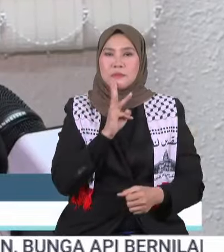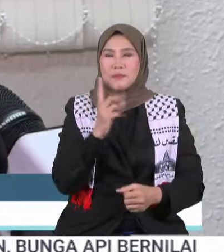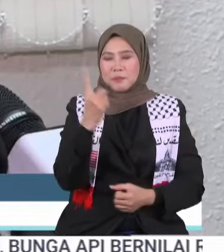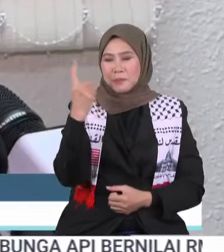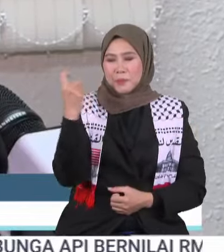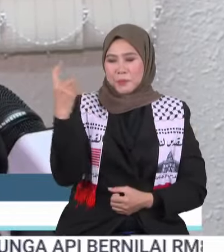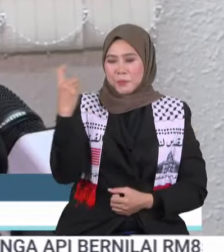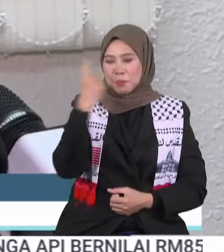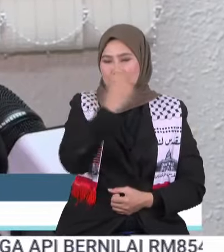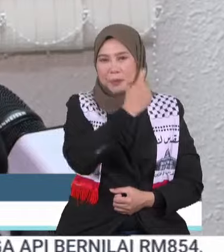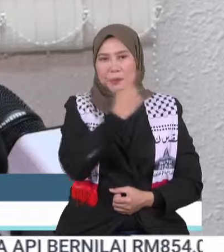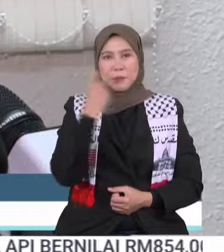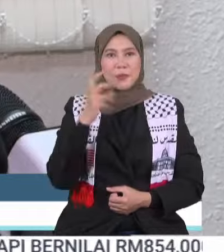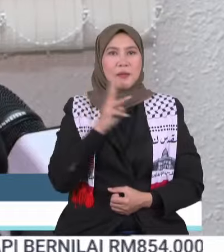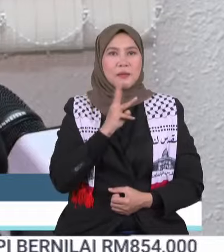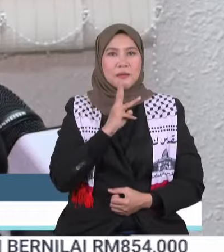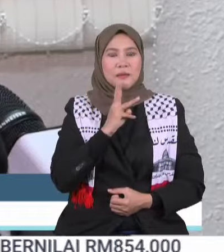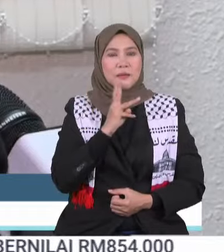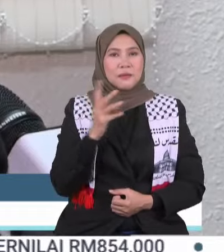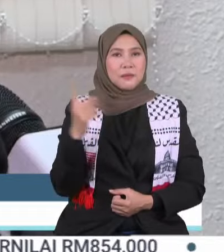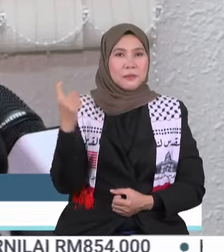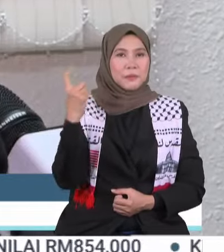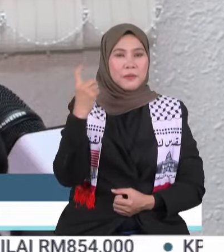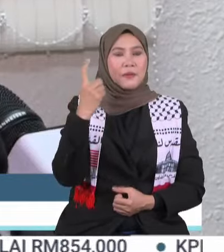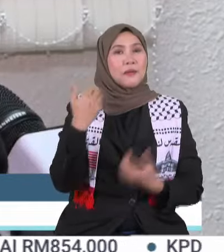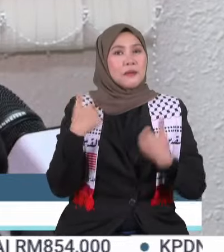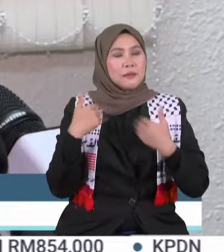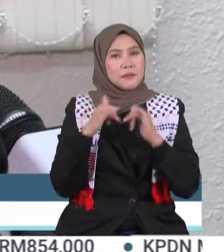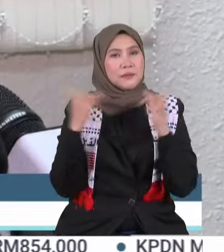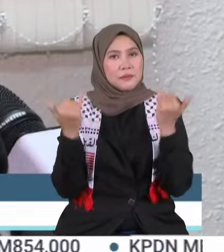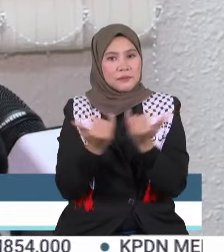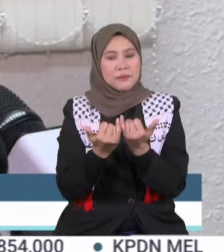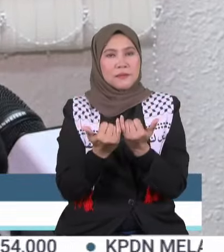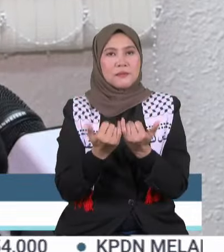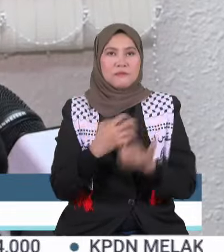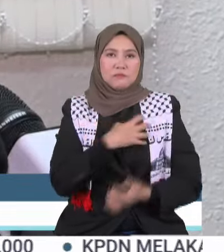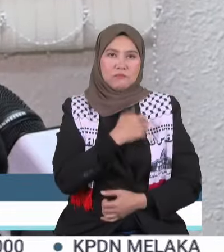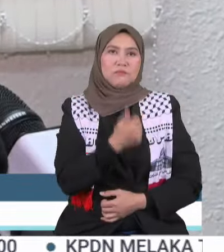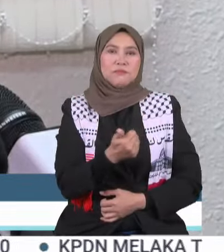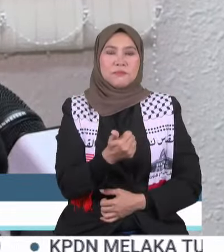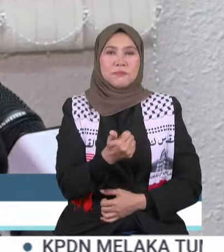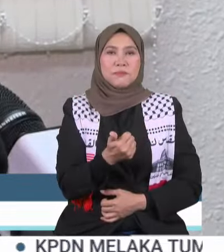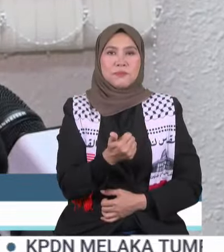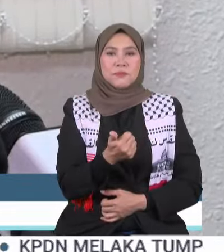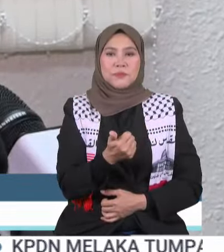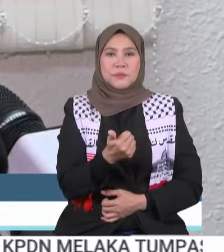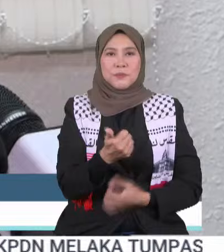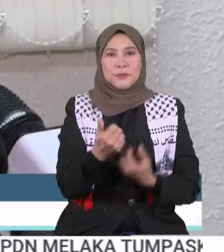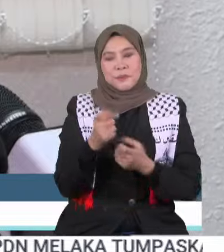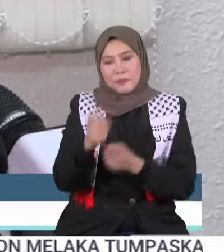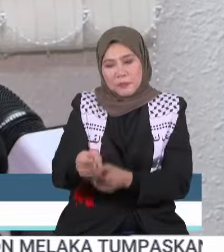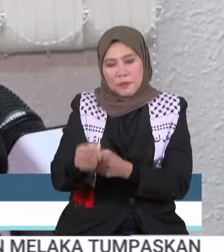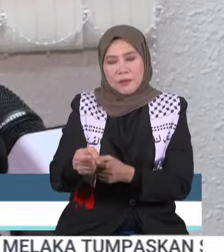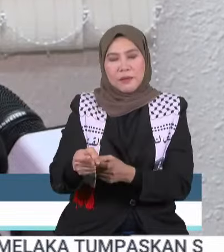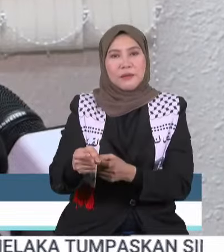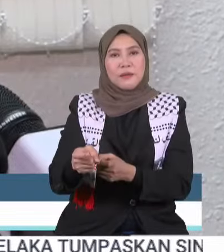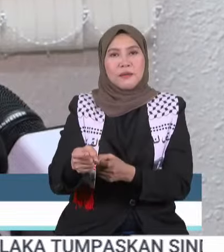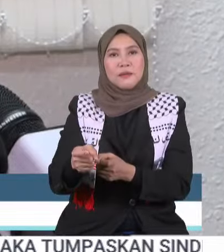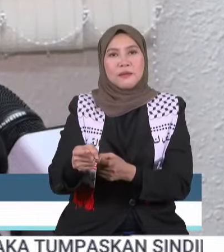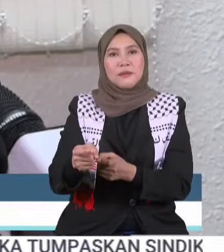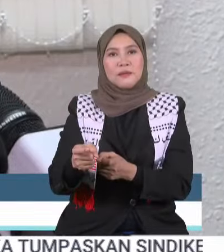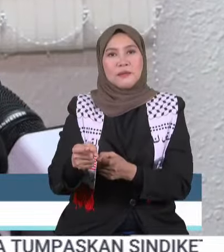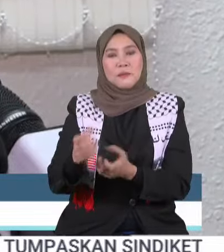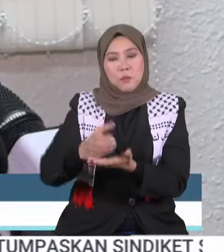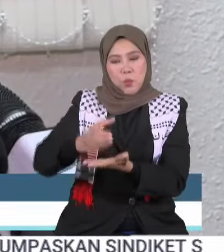tu. Sebab saya difahamkan ada syarikat yang bermurah hati untuk bersedekah kepada semua jemaah haji. Dibekalkan